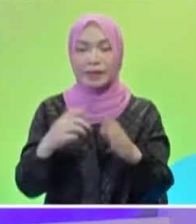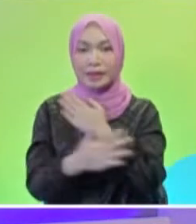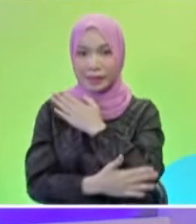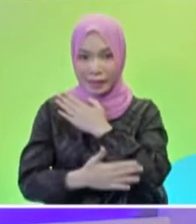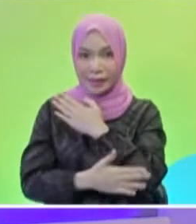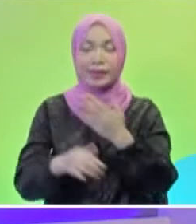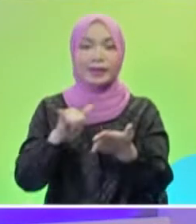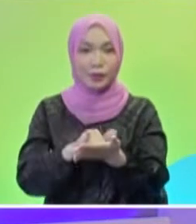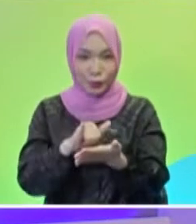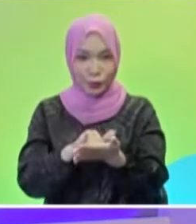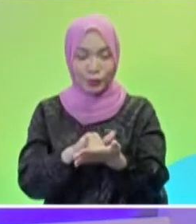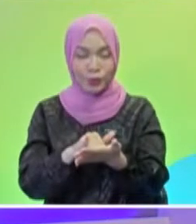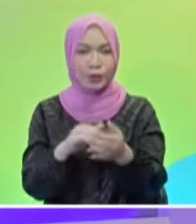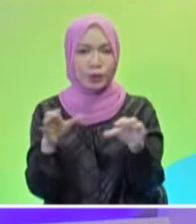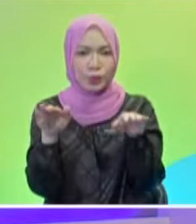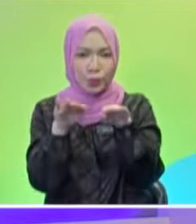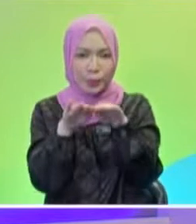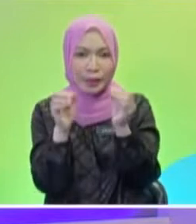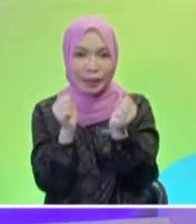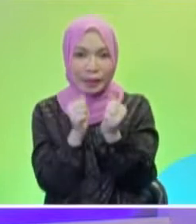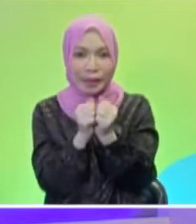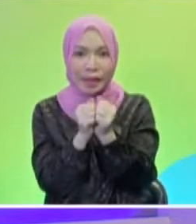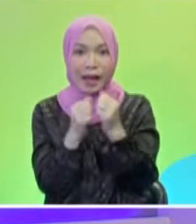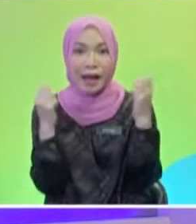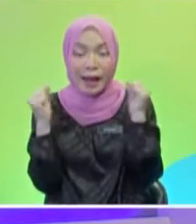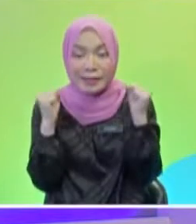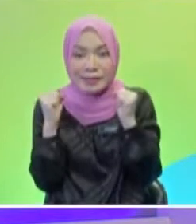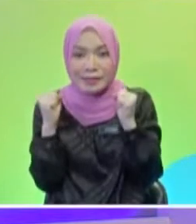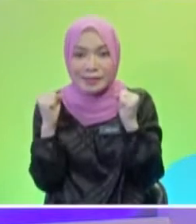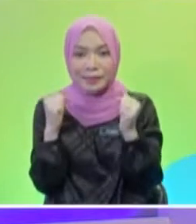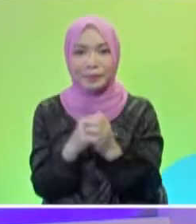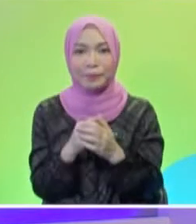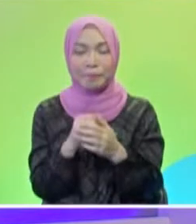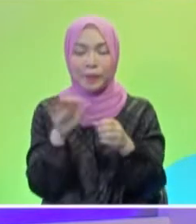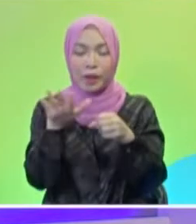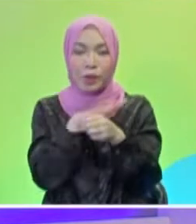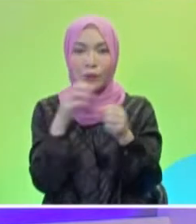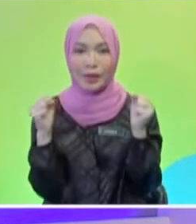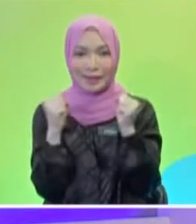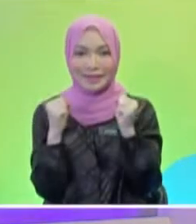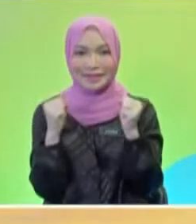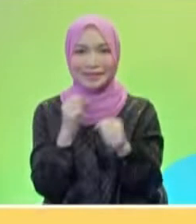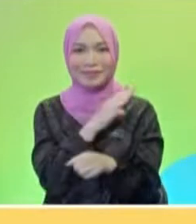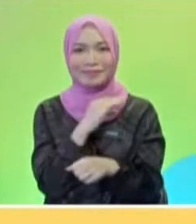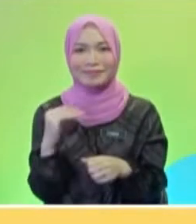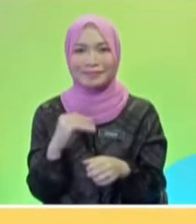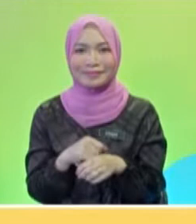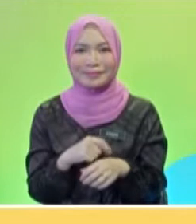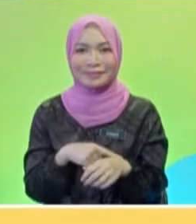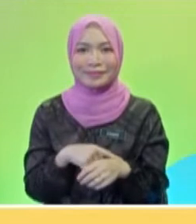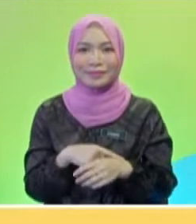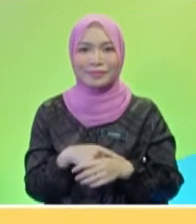panas sejuta ormoney oke nah di negara dia yang seterunya adalah tenaga angin di Belanda akhirnya Belanda